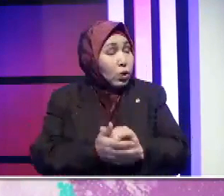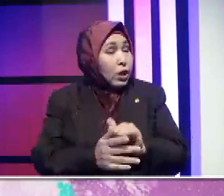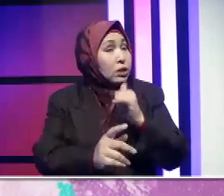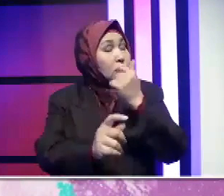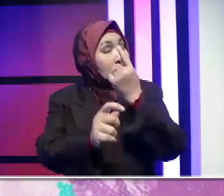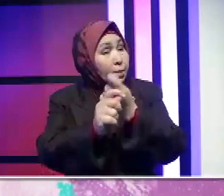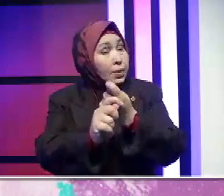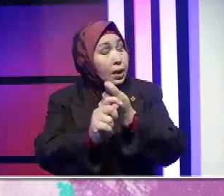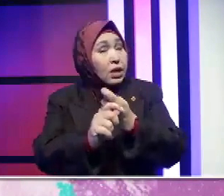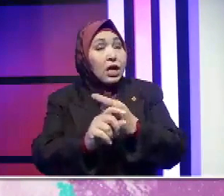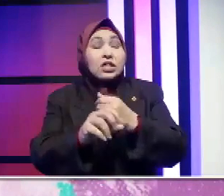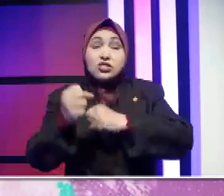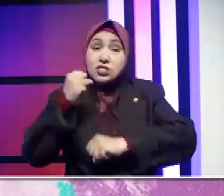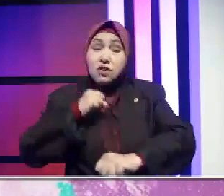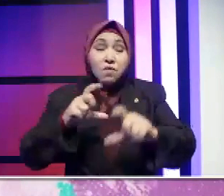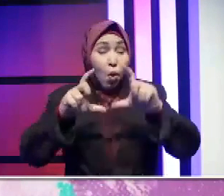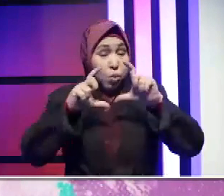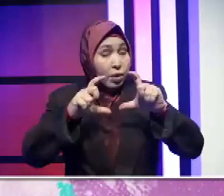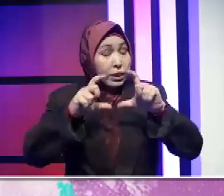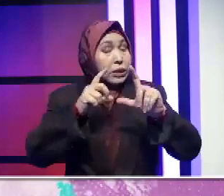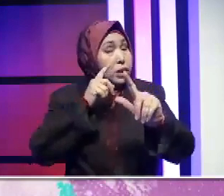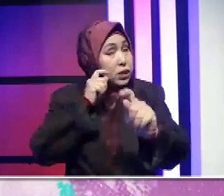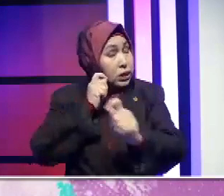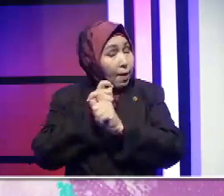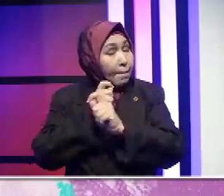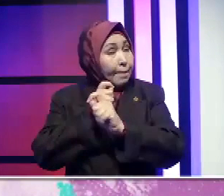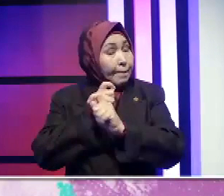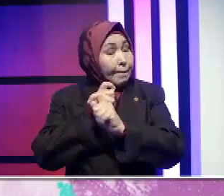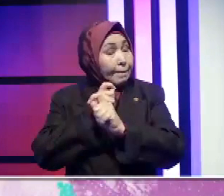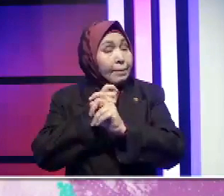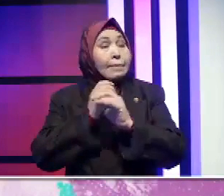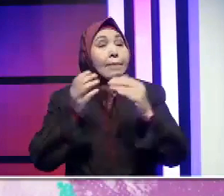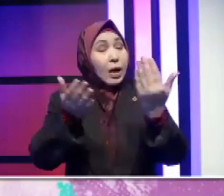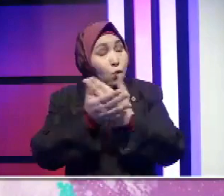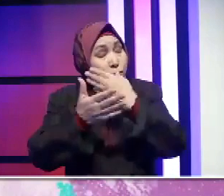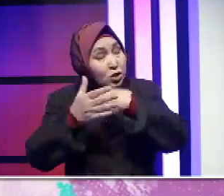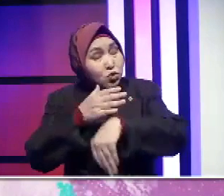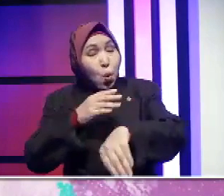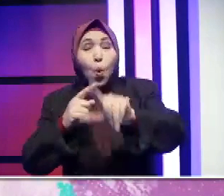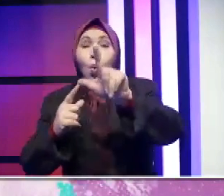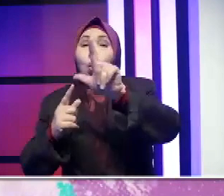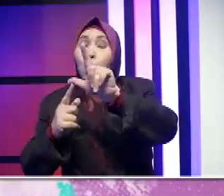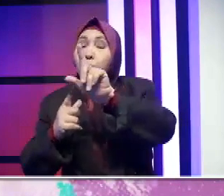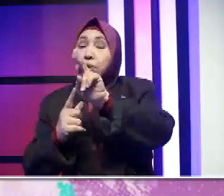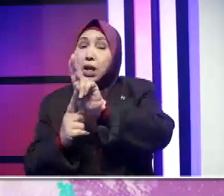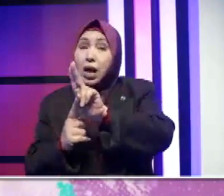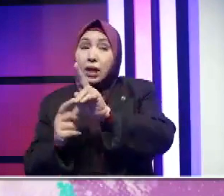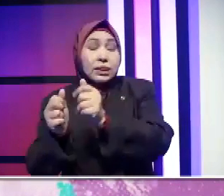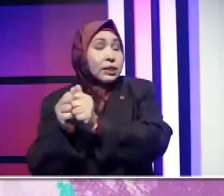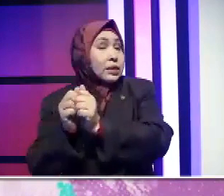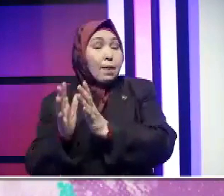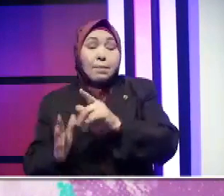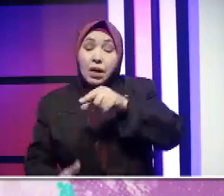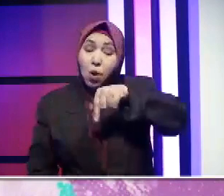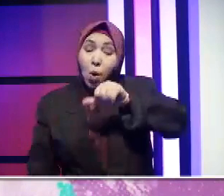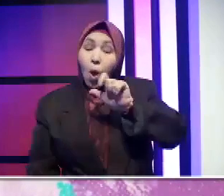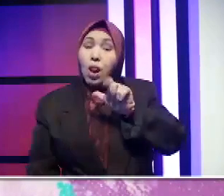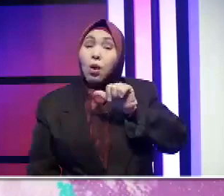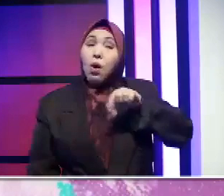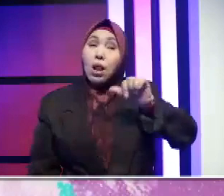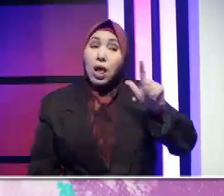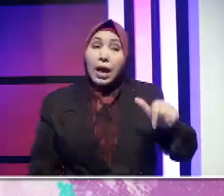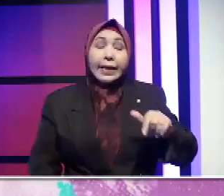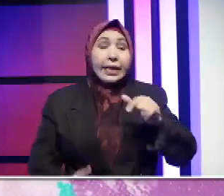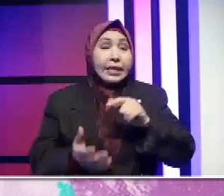sifat tebal toitu dikekalkan kemudian bau masuk ke dalam roh tampil Qalqalah gini